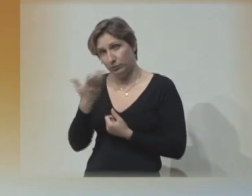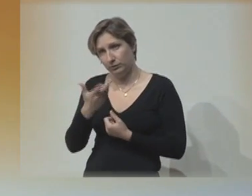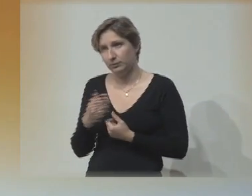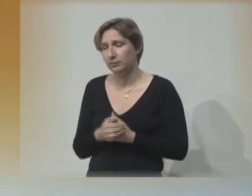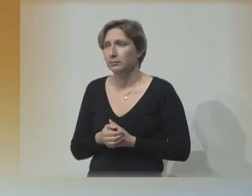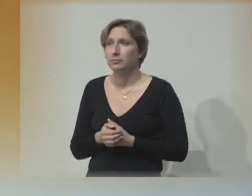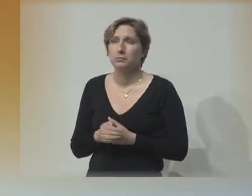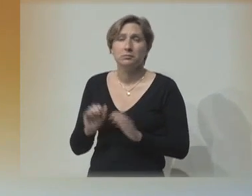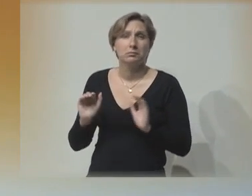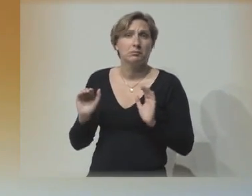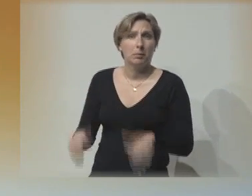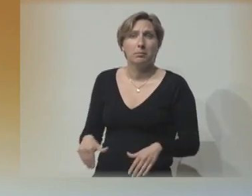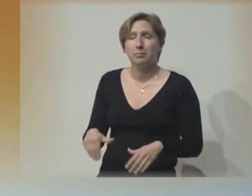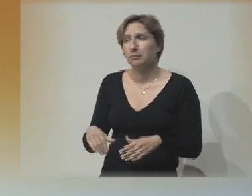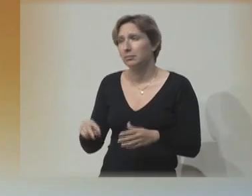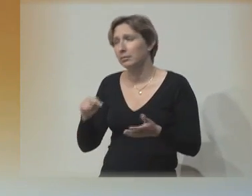technologique qu'il soit,